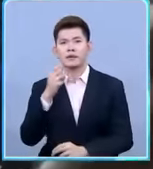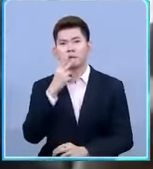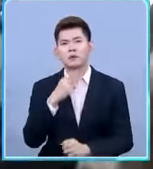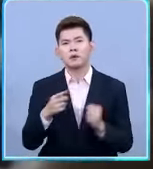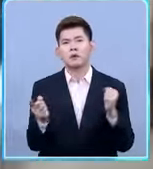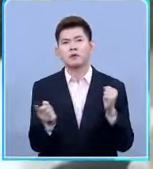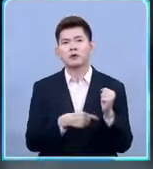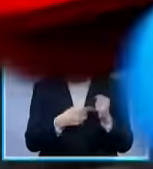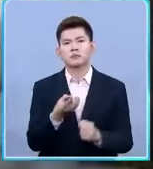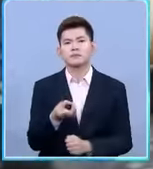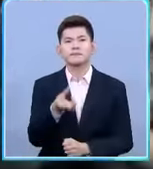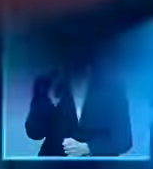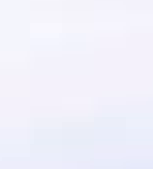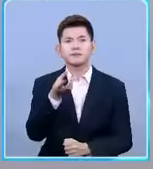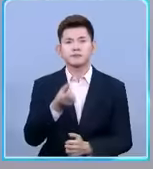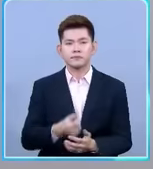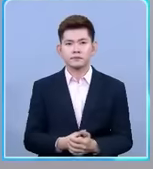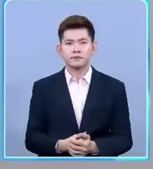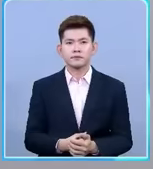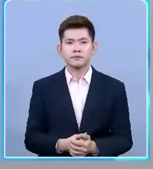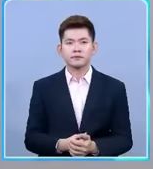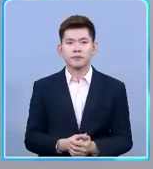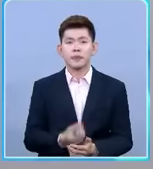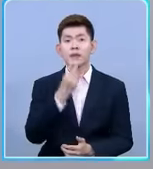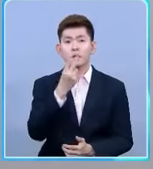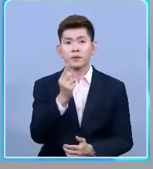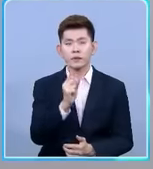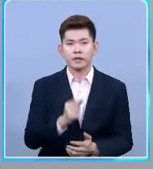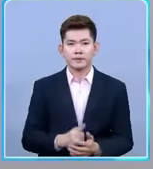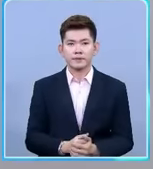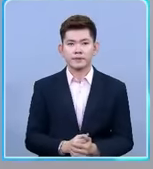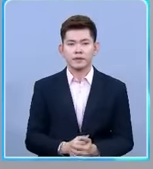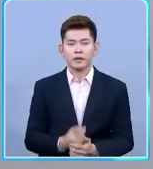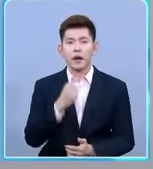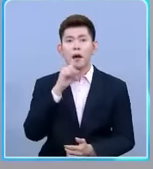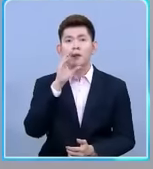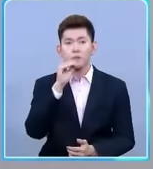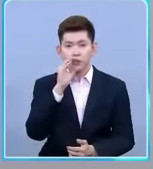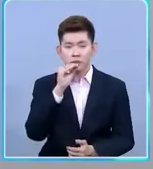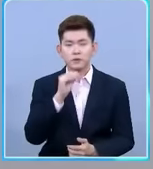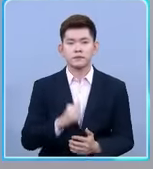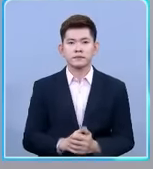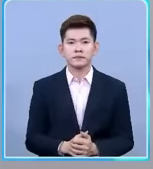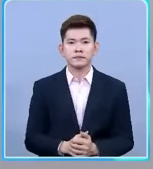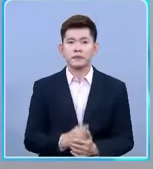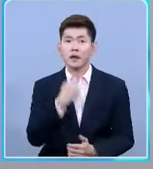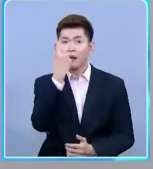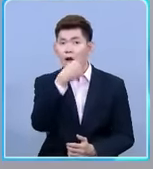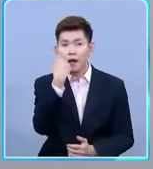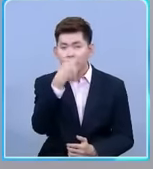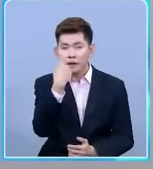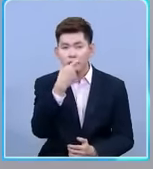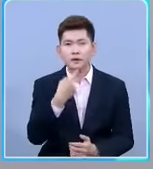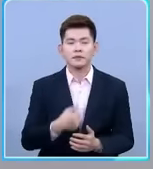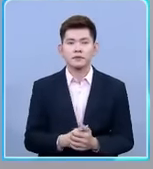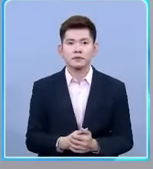นะครับ ในกรณีที่ไปมีการพูดกันเนี่ยว่าใครเนี่ย